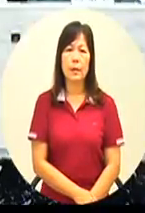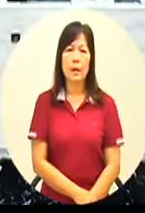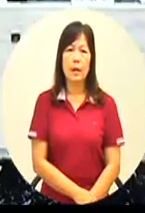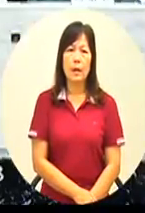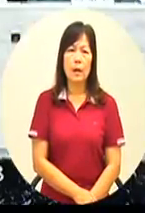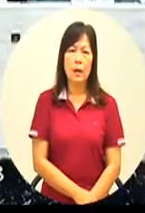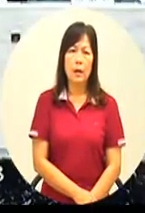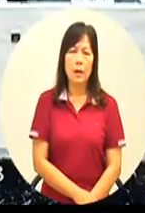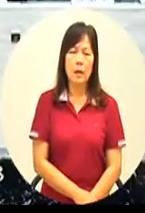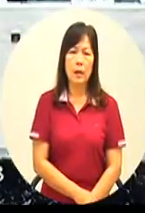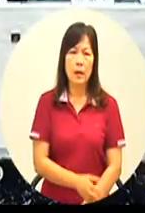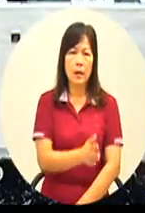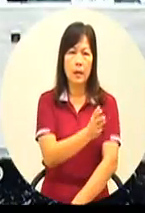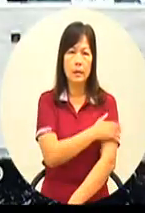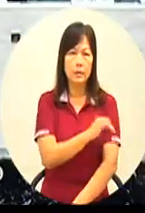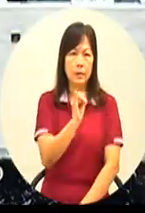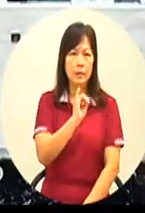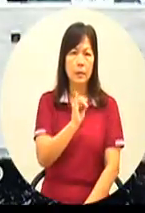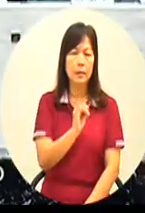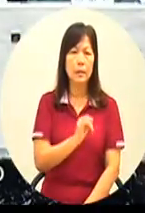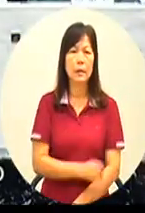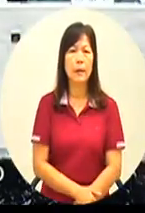娜，陈丽娜议员。